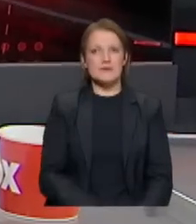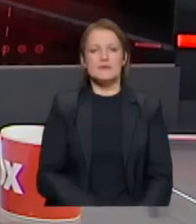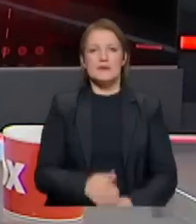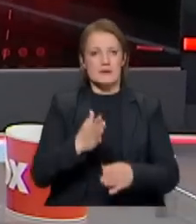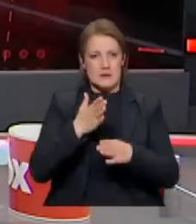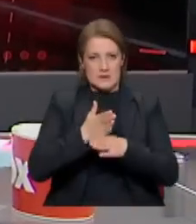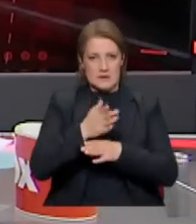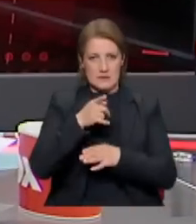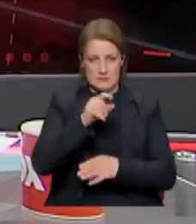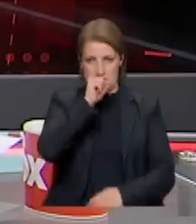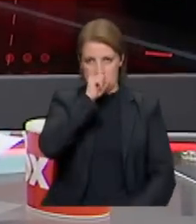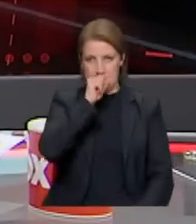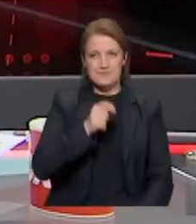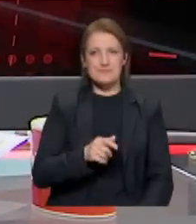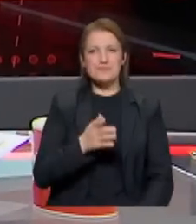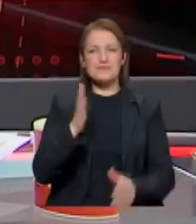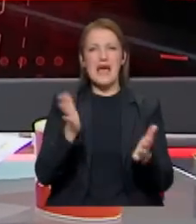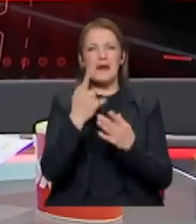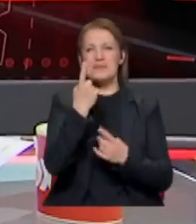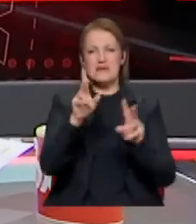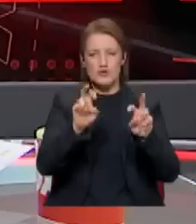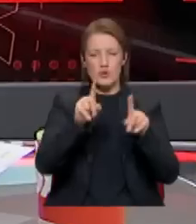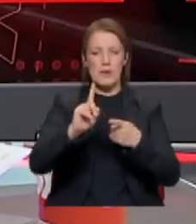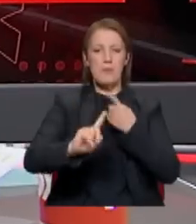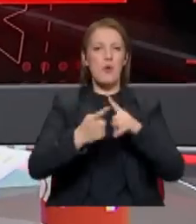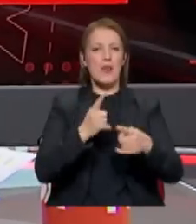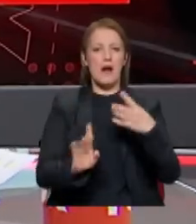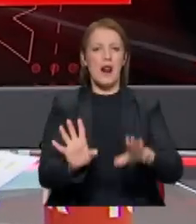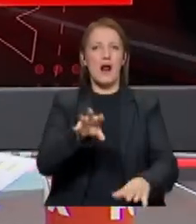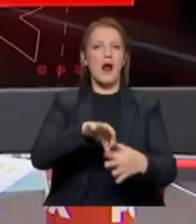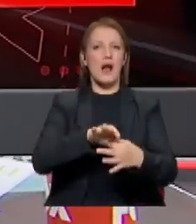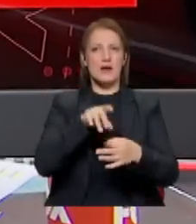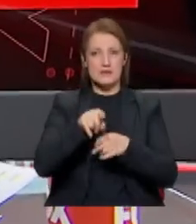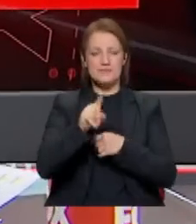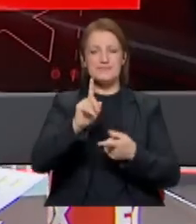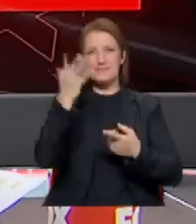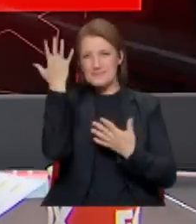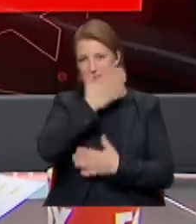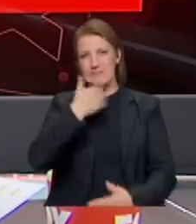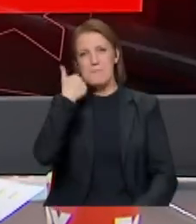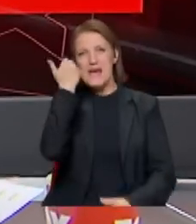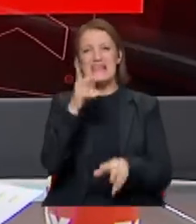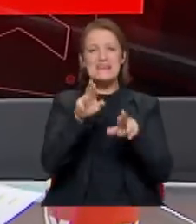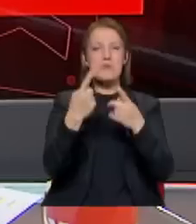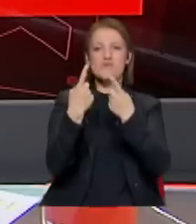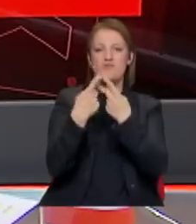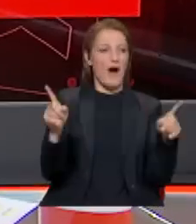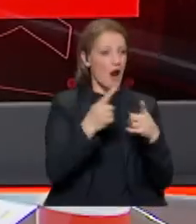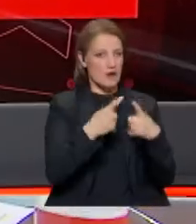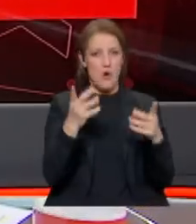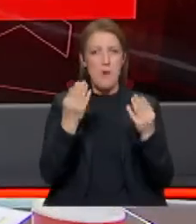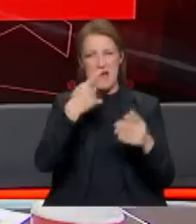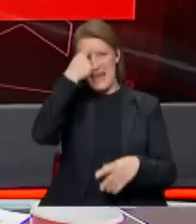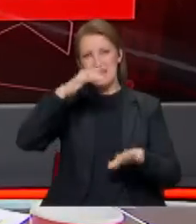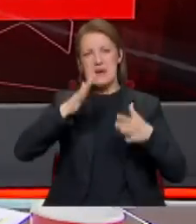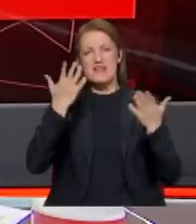doğrusu herhangi bir konudaki politikalara dair siyahla beyaz kadar fark yaratma ihtimali var